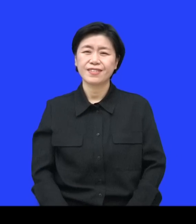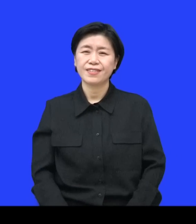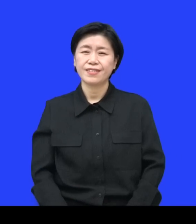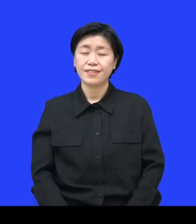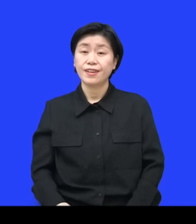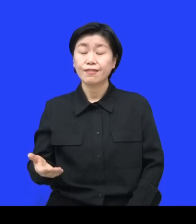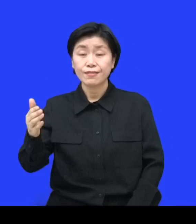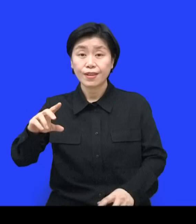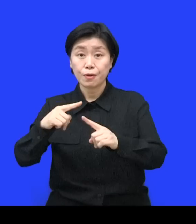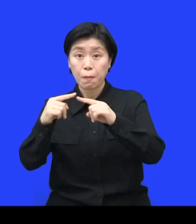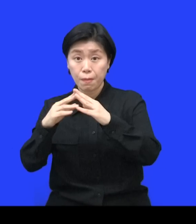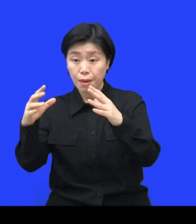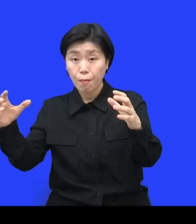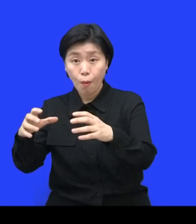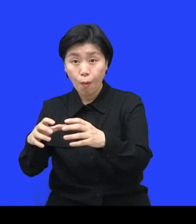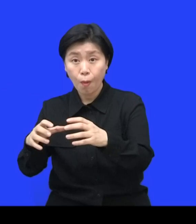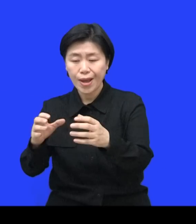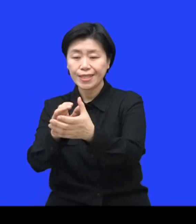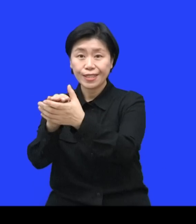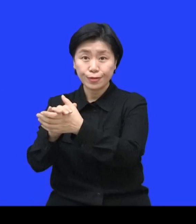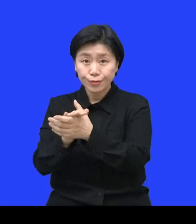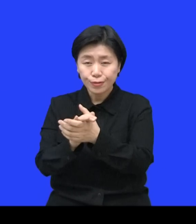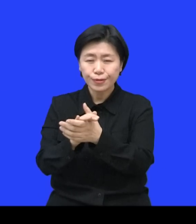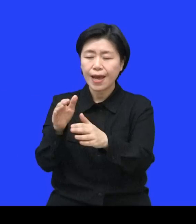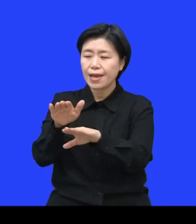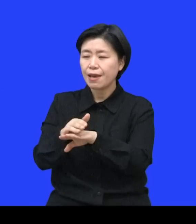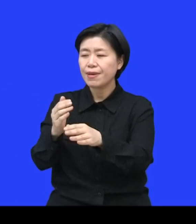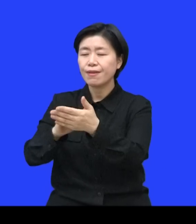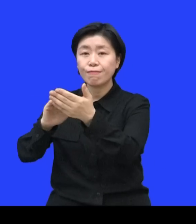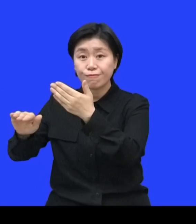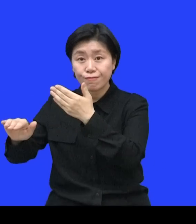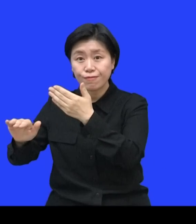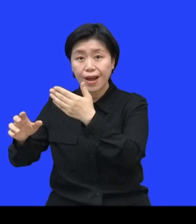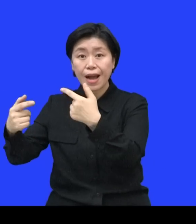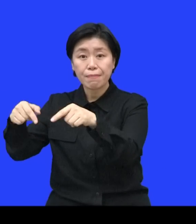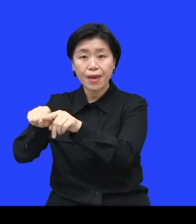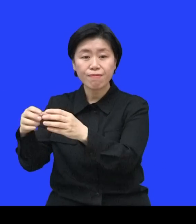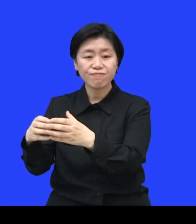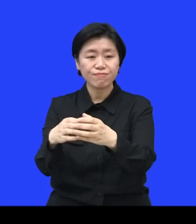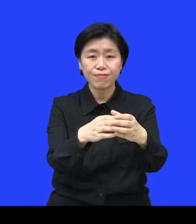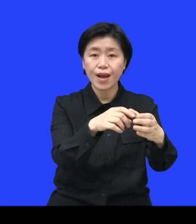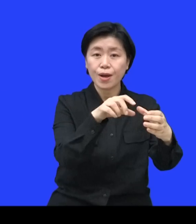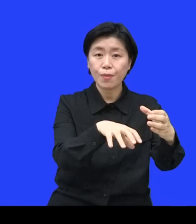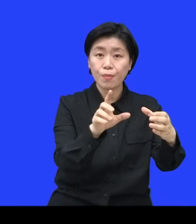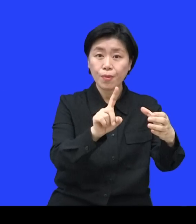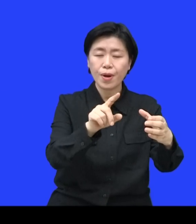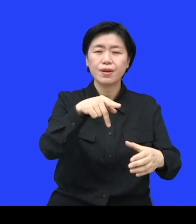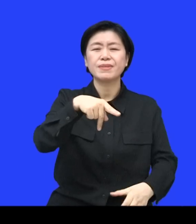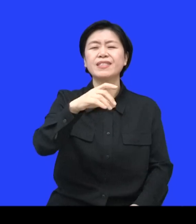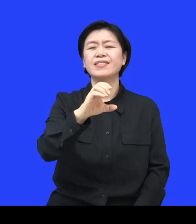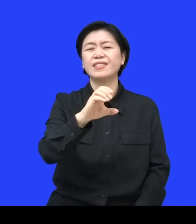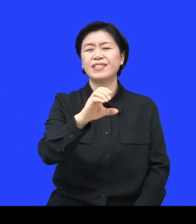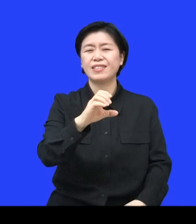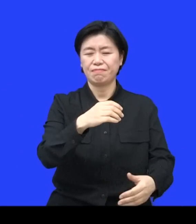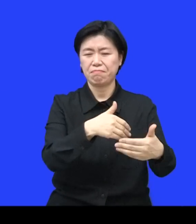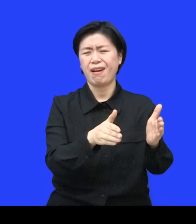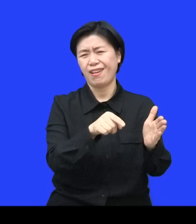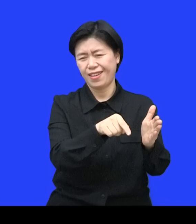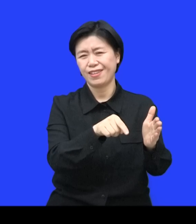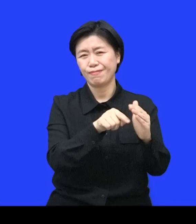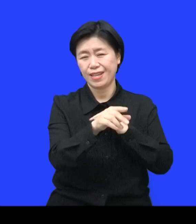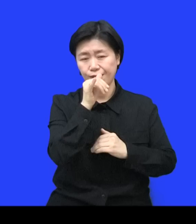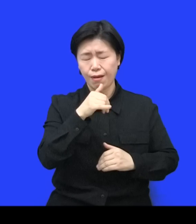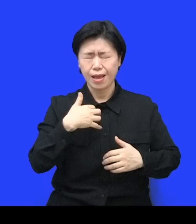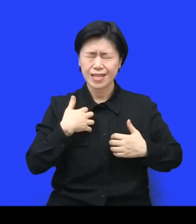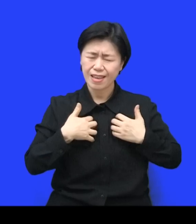몰고 PC방 가고 이게 너무 즐거우니까 그지. 안 끊어지는 거예요. 근데 수련회랑 예배는 빠지지 않고